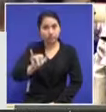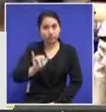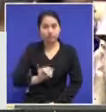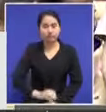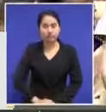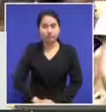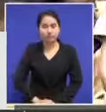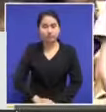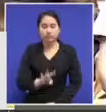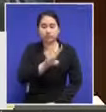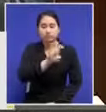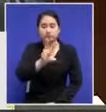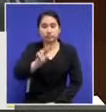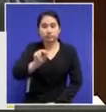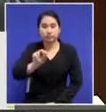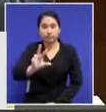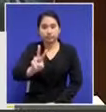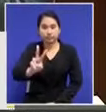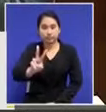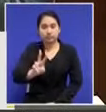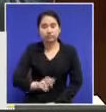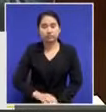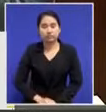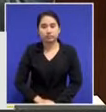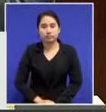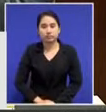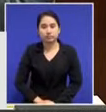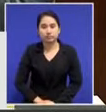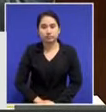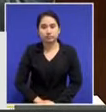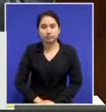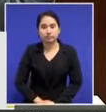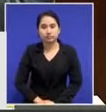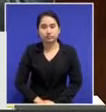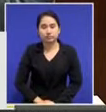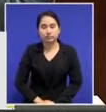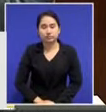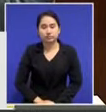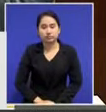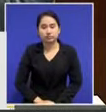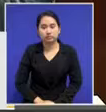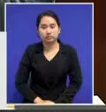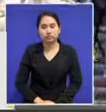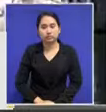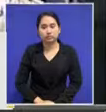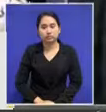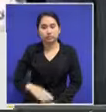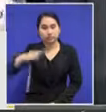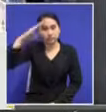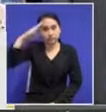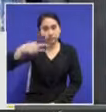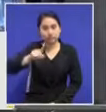ชาครับ 432นายยศวัตรมาไพศาลสิน พลเ